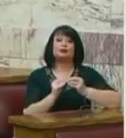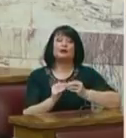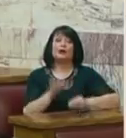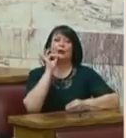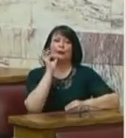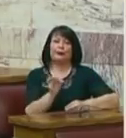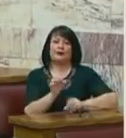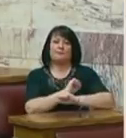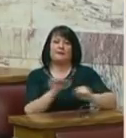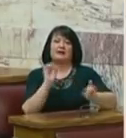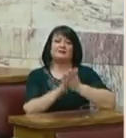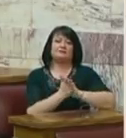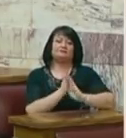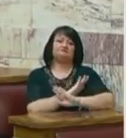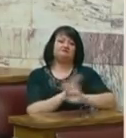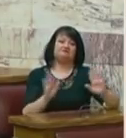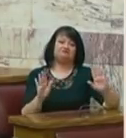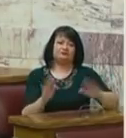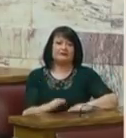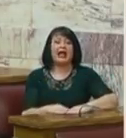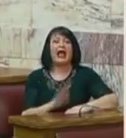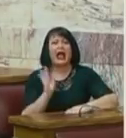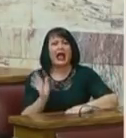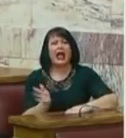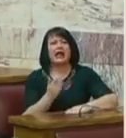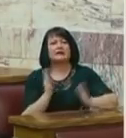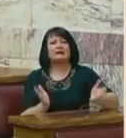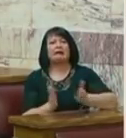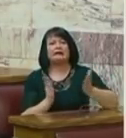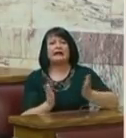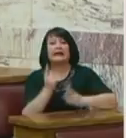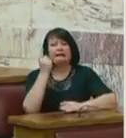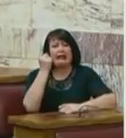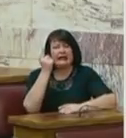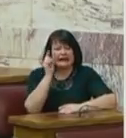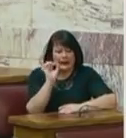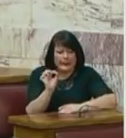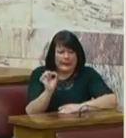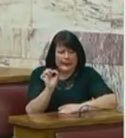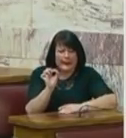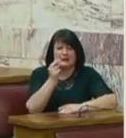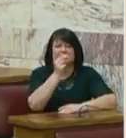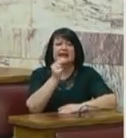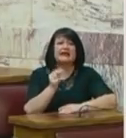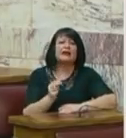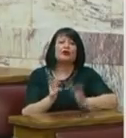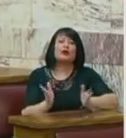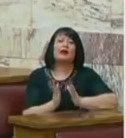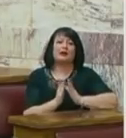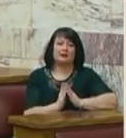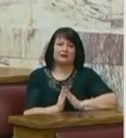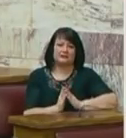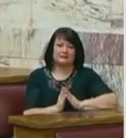φιάσκο. Αν υπήρχε το παραμικρό, ένας κόκκος στοιχείου χωρίς σεβασμό